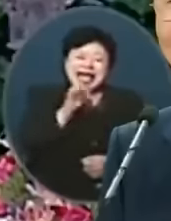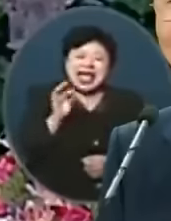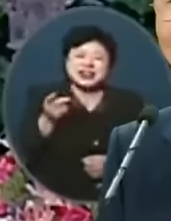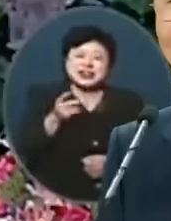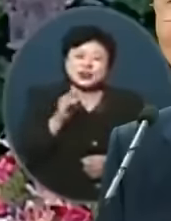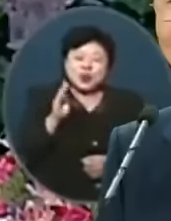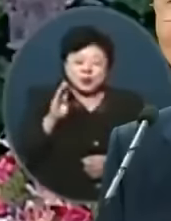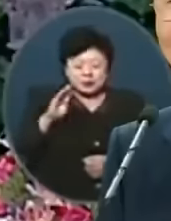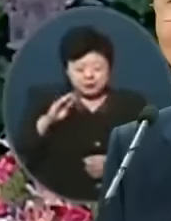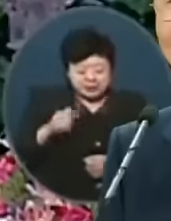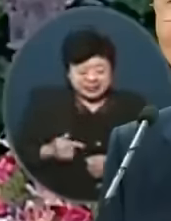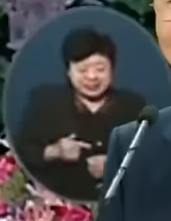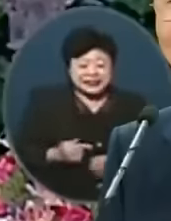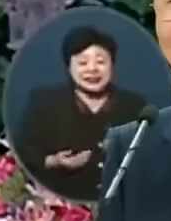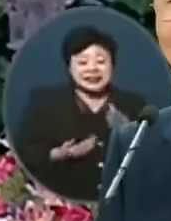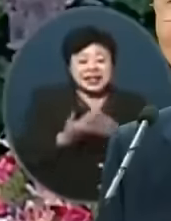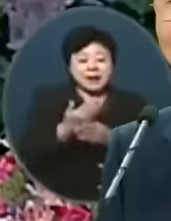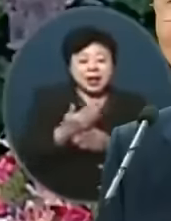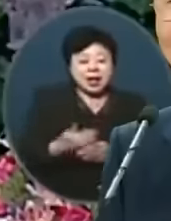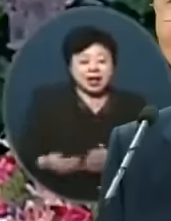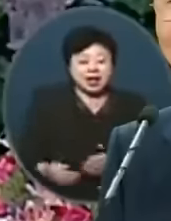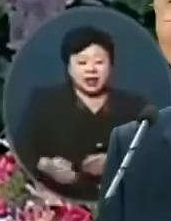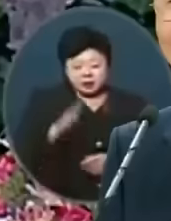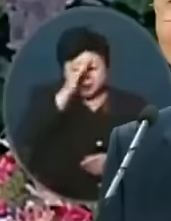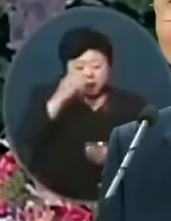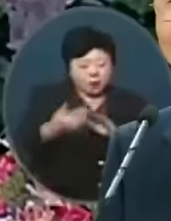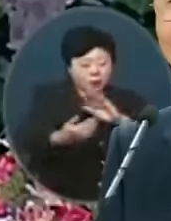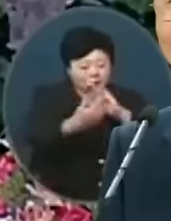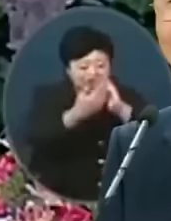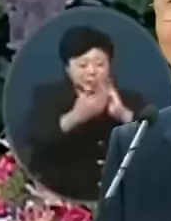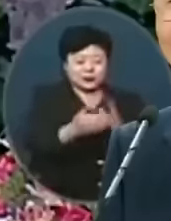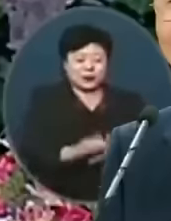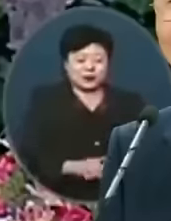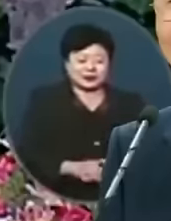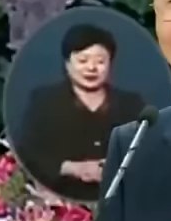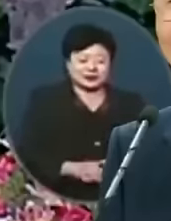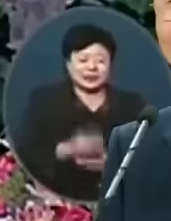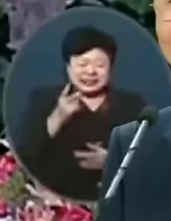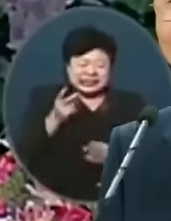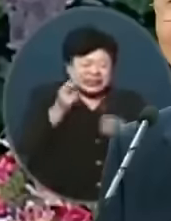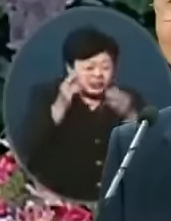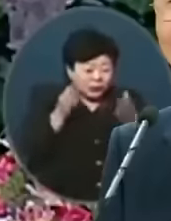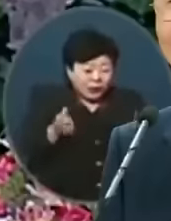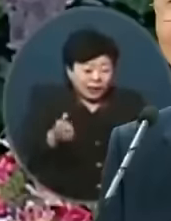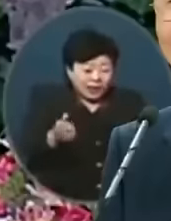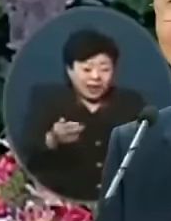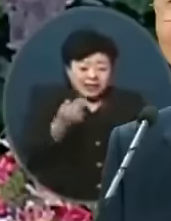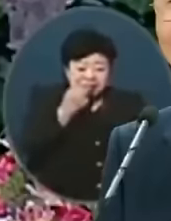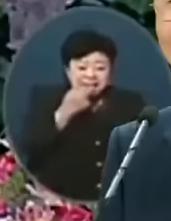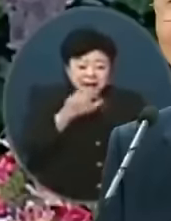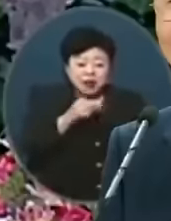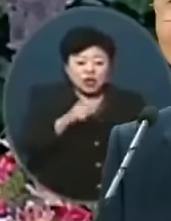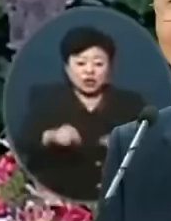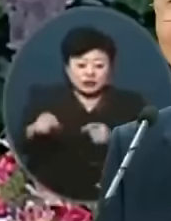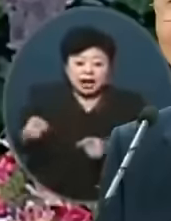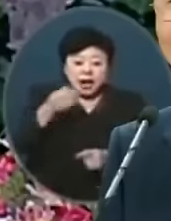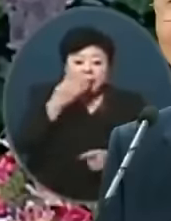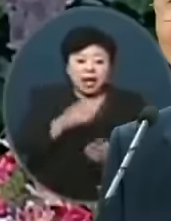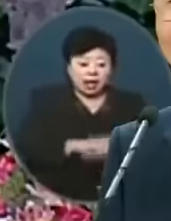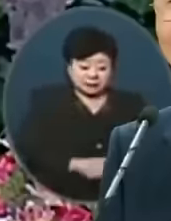나와서 면역세포를 활성화시켜 이틀 동안 생명이 연장될 수